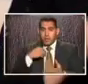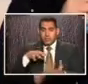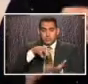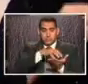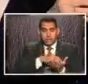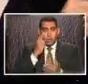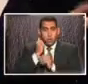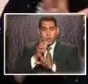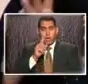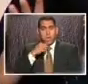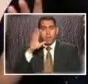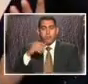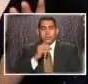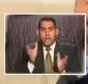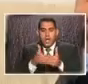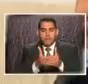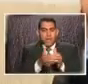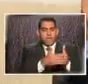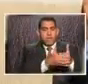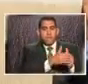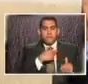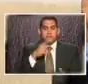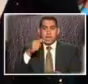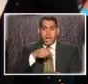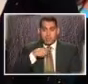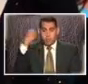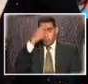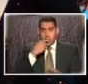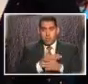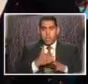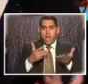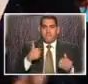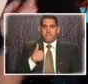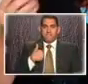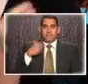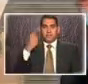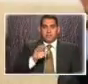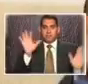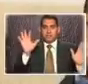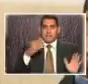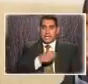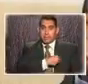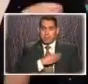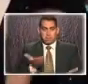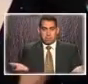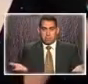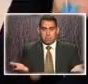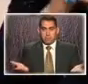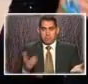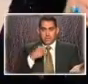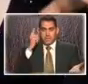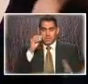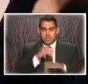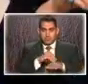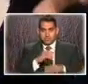منغلقة، معليش، ولا احنا مجتمع دينية. انت تقبلي هنا السلطة الدينية خوفا؟ لحظة طبعا احنا مش رضوخا ولا ايمانا.